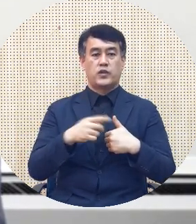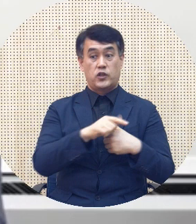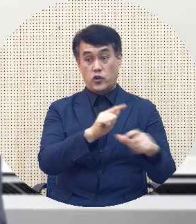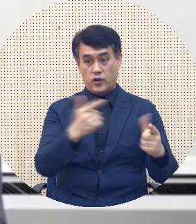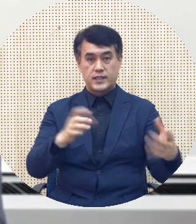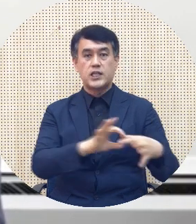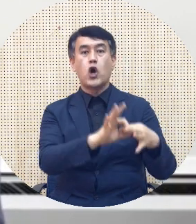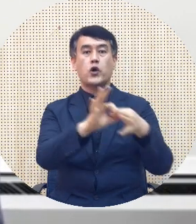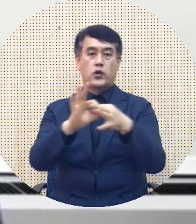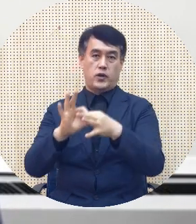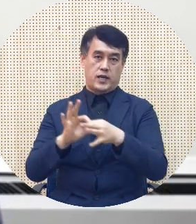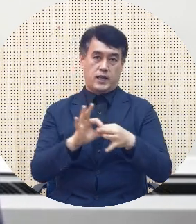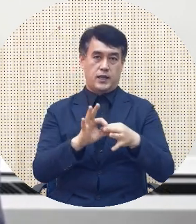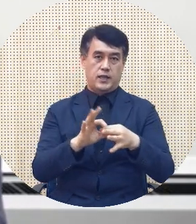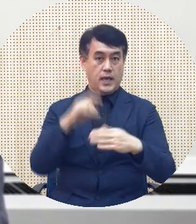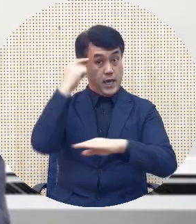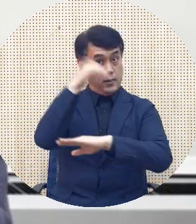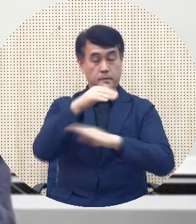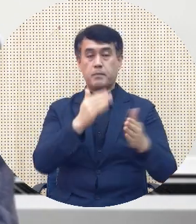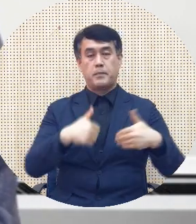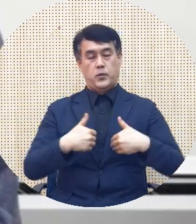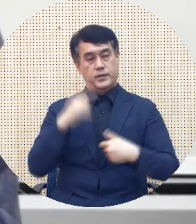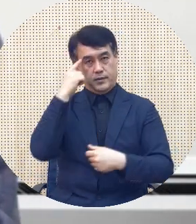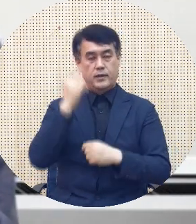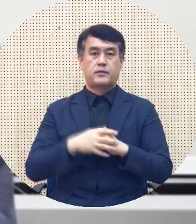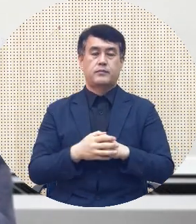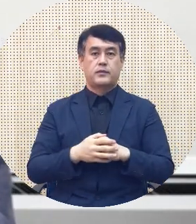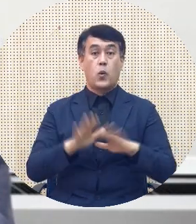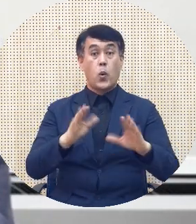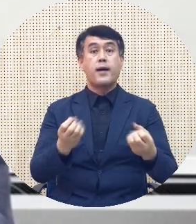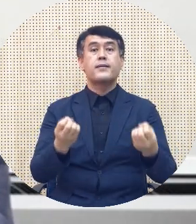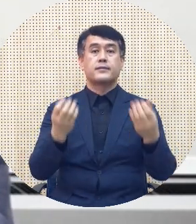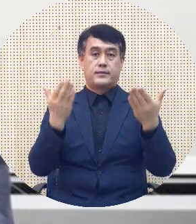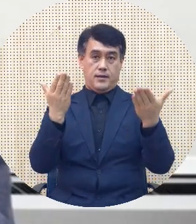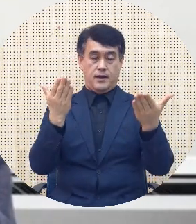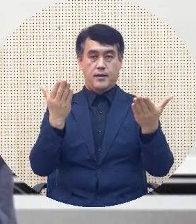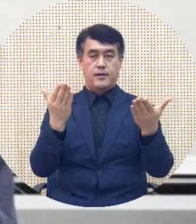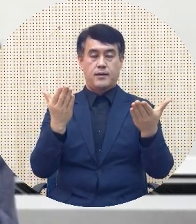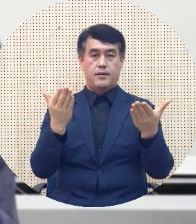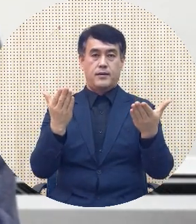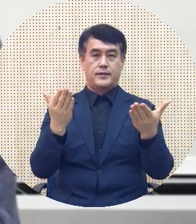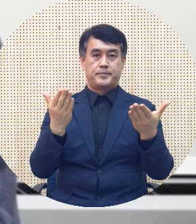그러한 다양한 대책들이 필요하다고 생각됩니다. 오늘 행사가